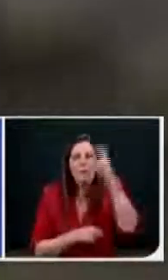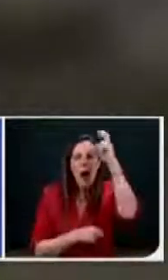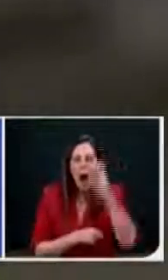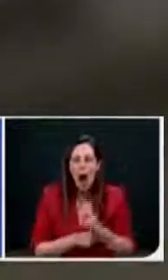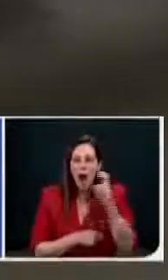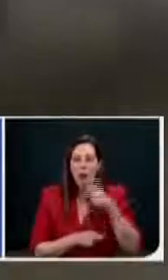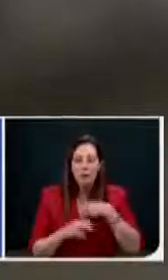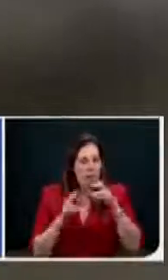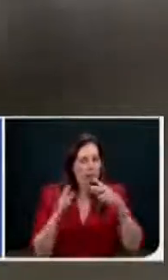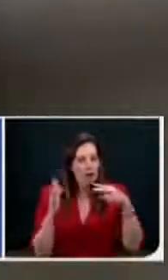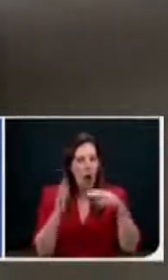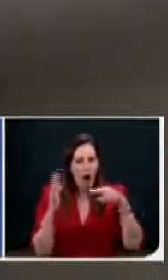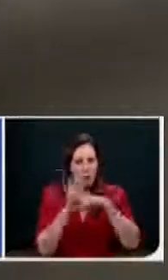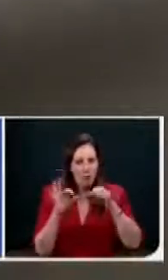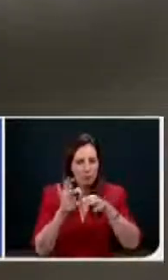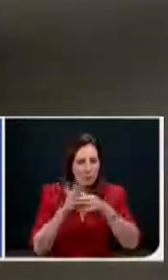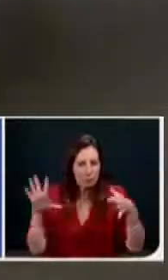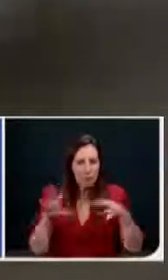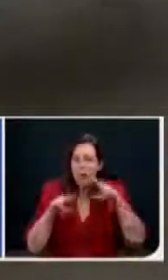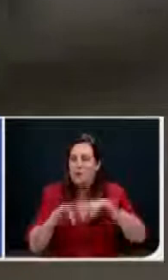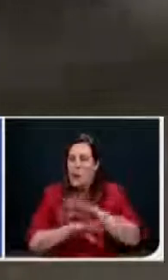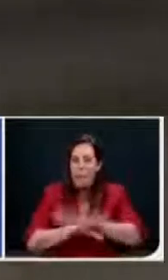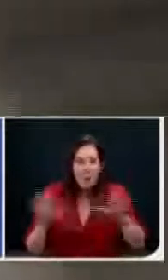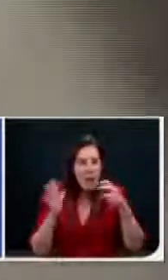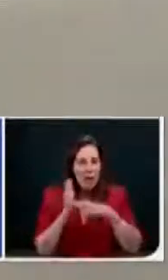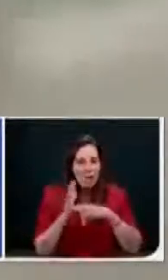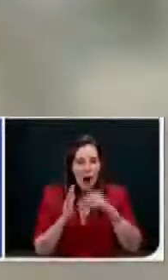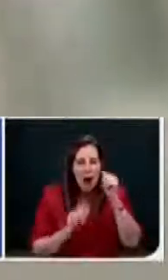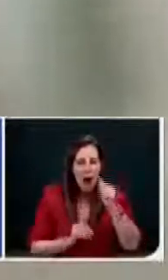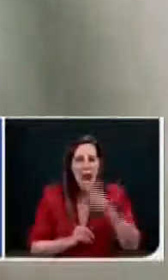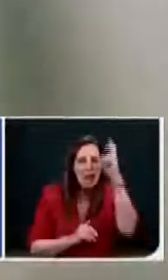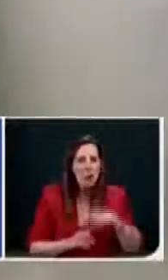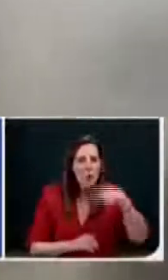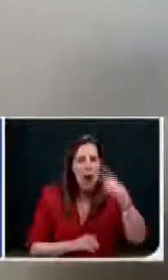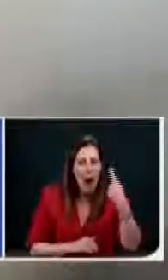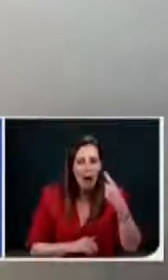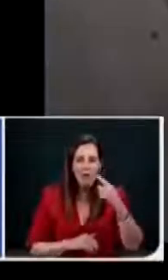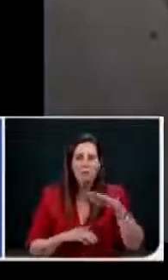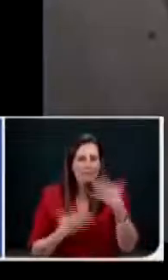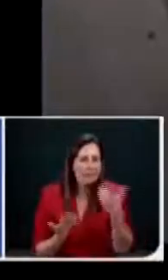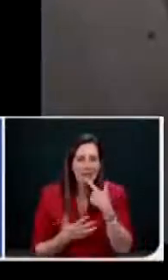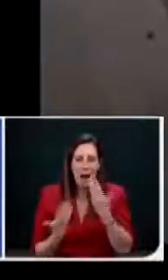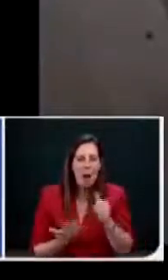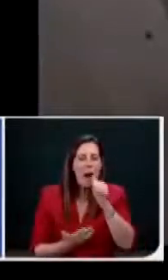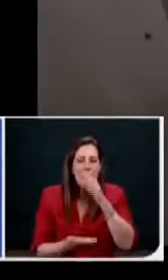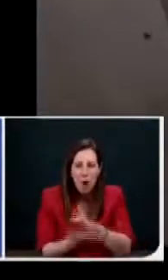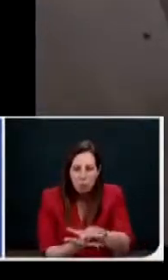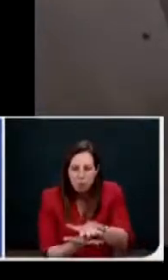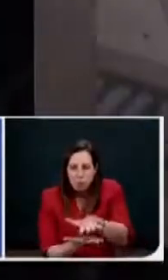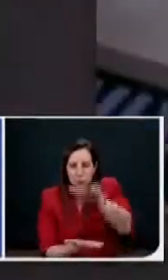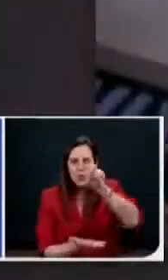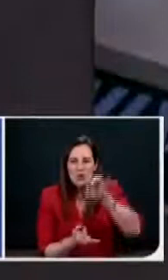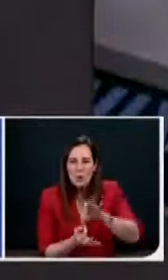התקנו מחשמל לכמה יממות, ונותרנו ללא מעלית למשך יום שלם. מיותר לציין שהמים הגיעו לגובה של